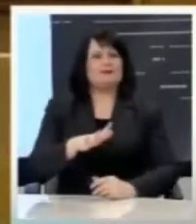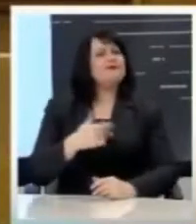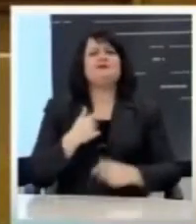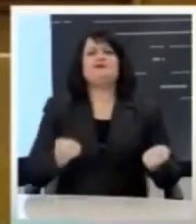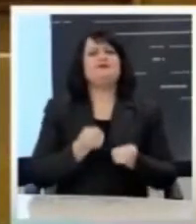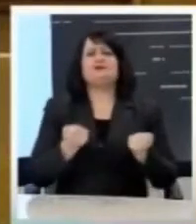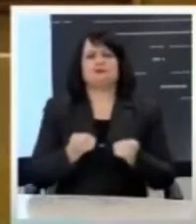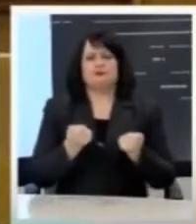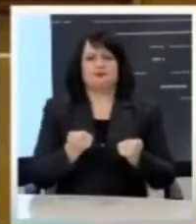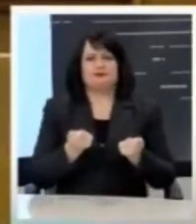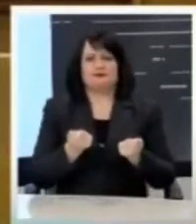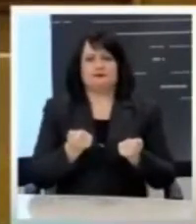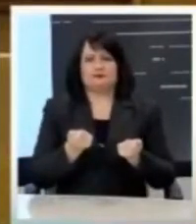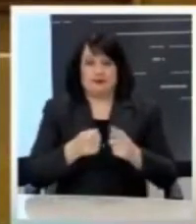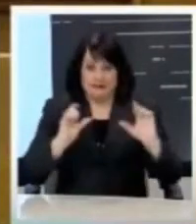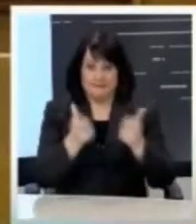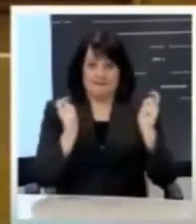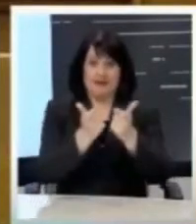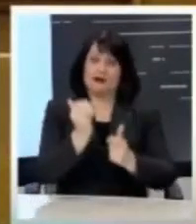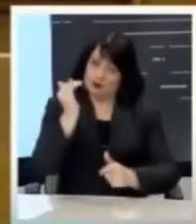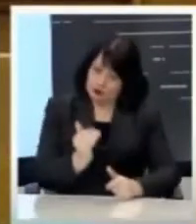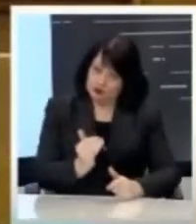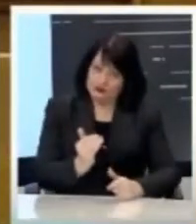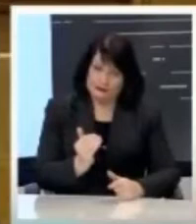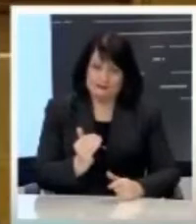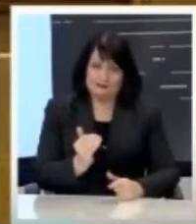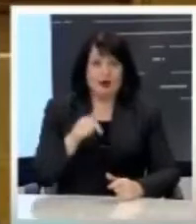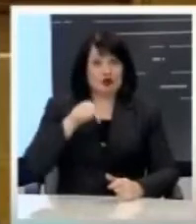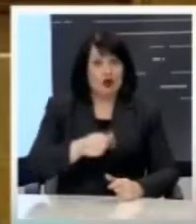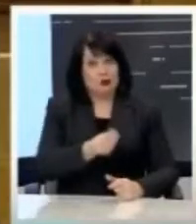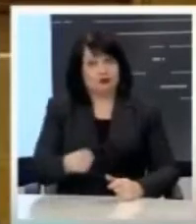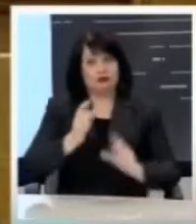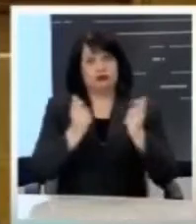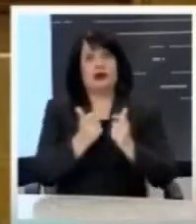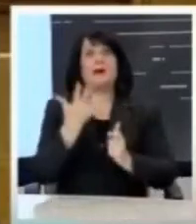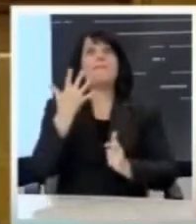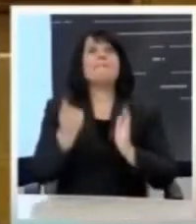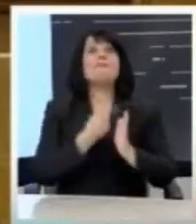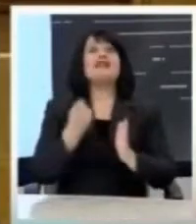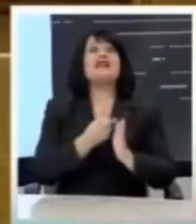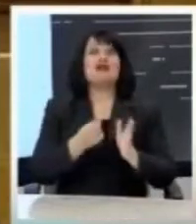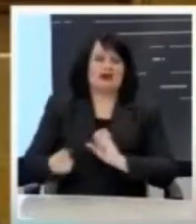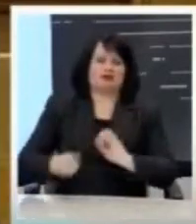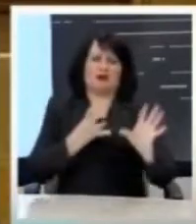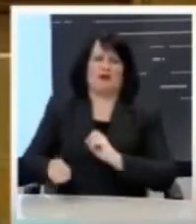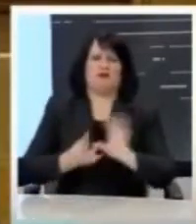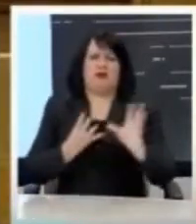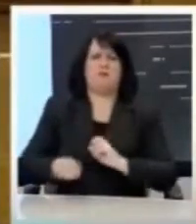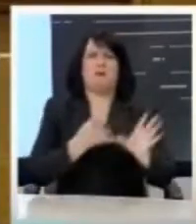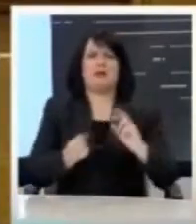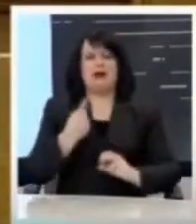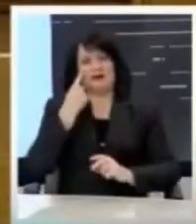γινόντουσαν λιγότερες συλλήψεις από ό,τι γίνονται τώρα, αλλά πενταπλάσιες προσαγωγές. Και αυτό δείχνει τη